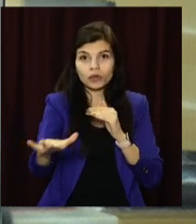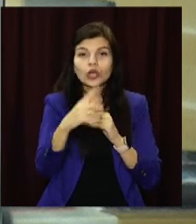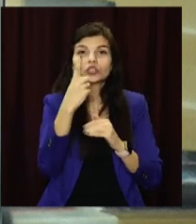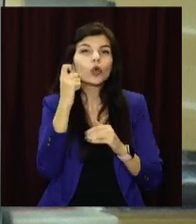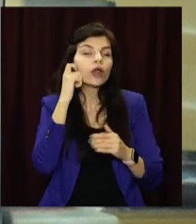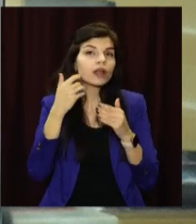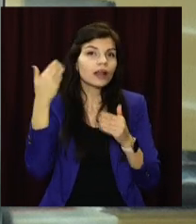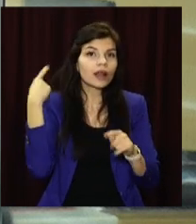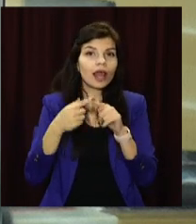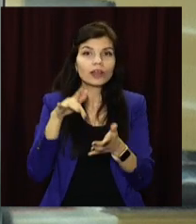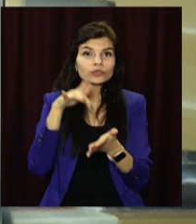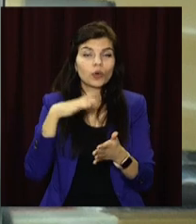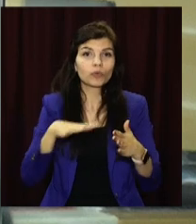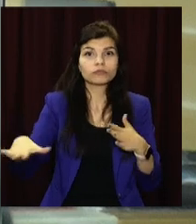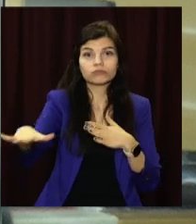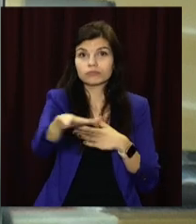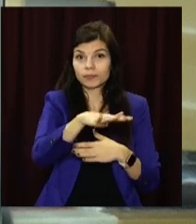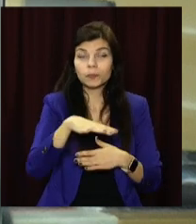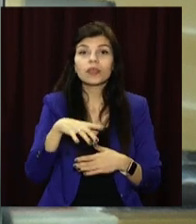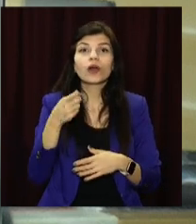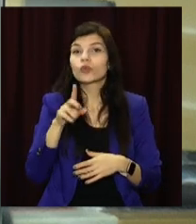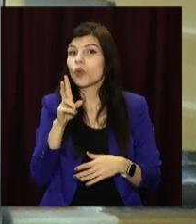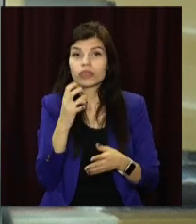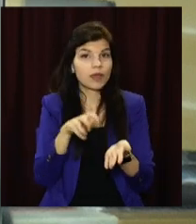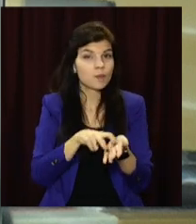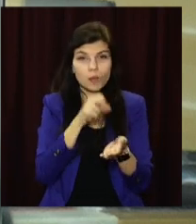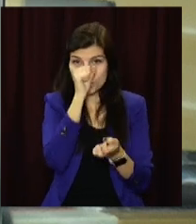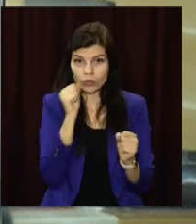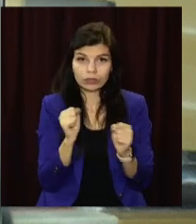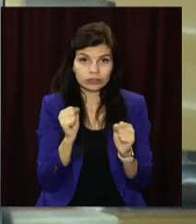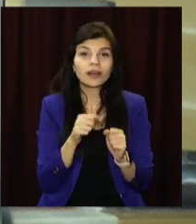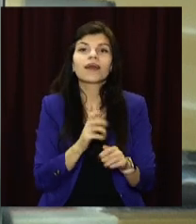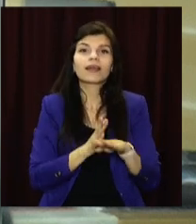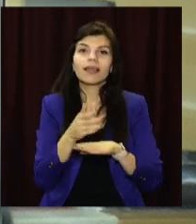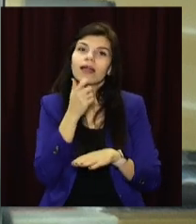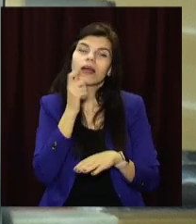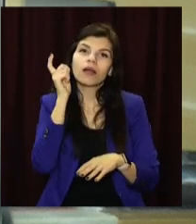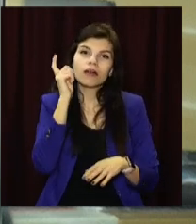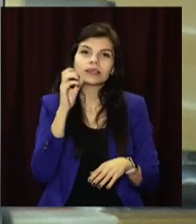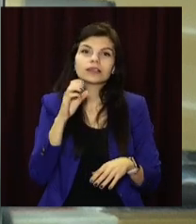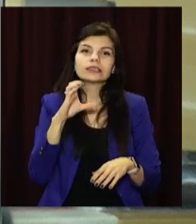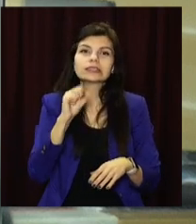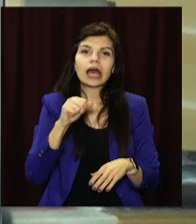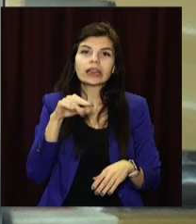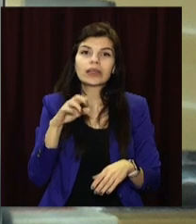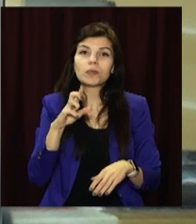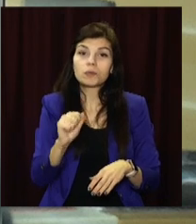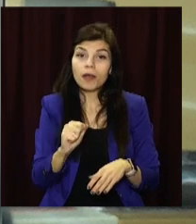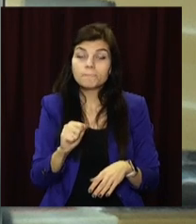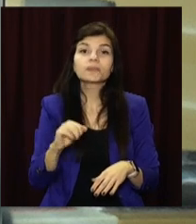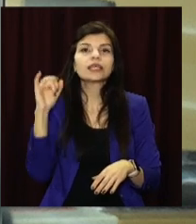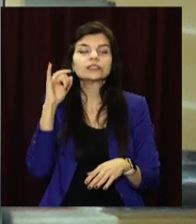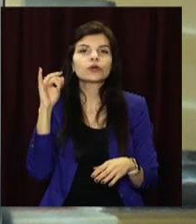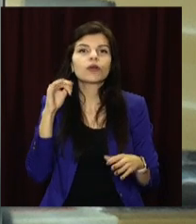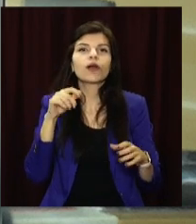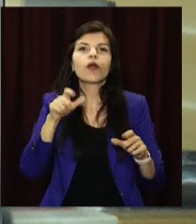тому називали центральний міський проспект. Ті, хто не побоявся лютневого морозу, побачили найстаріші міські садиби, дізналися більше про історію